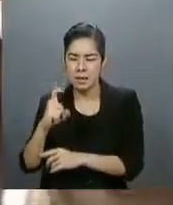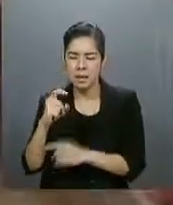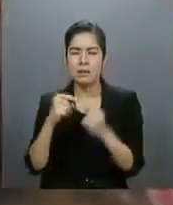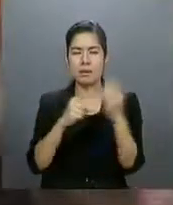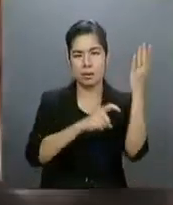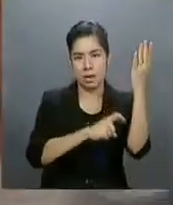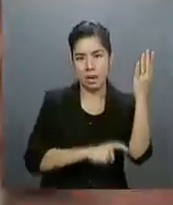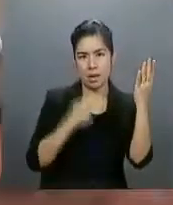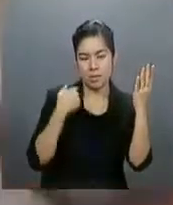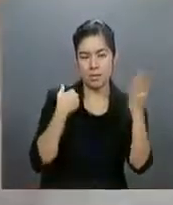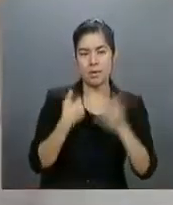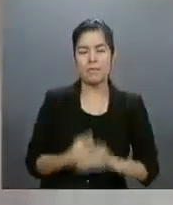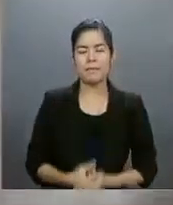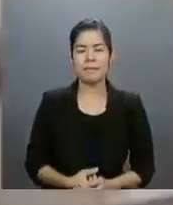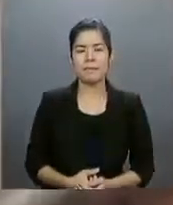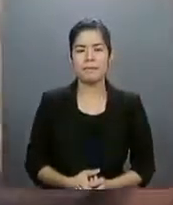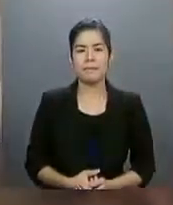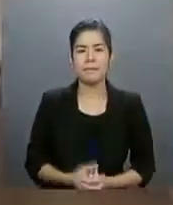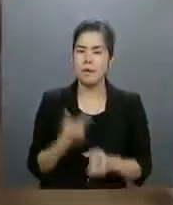ต่างๆ